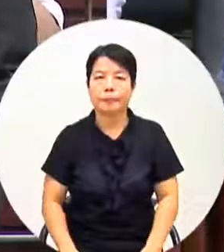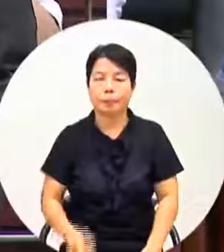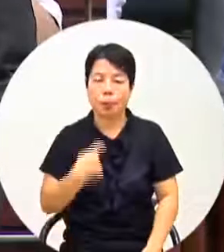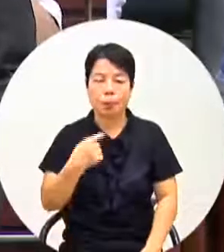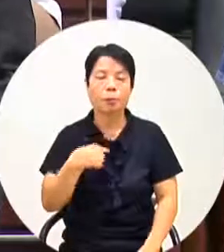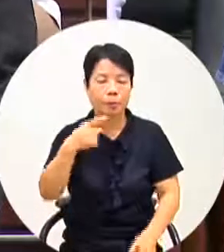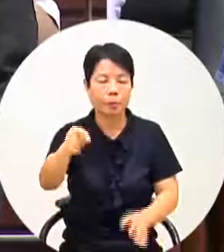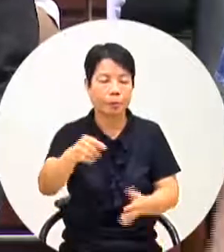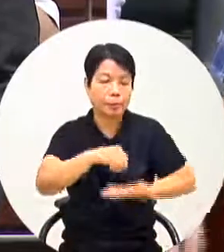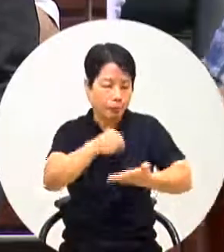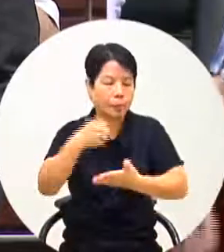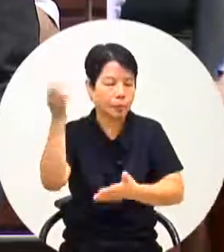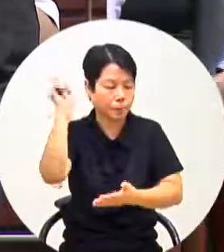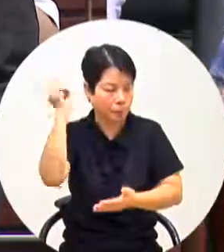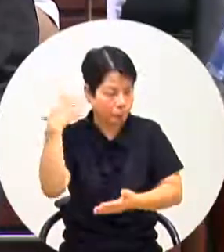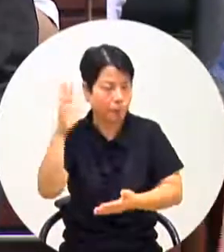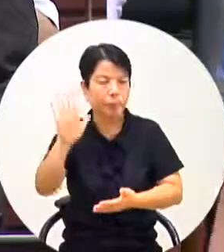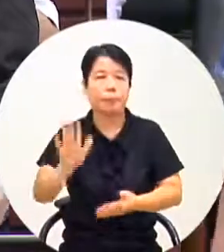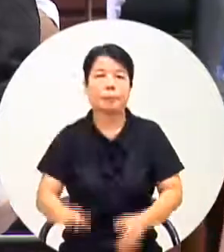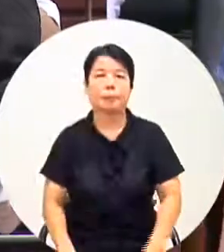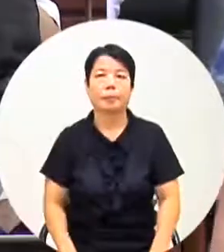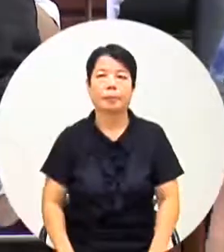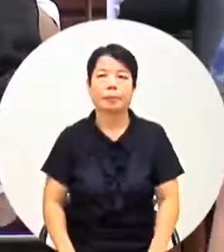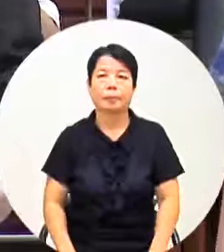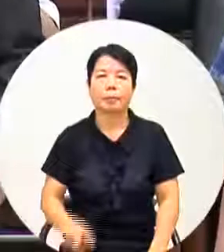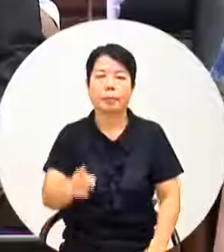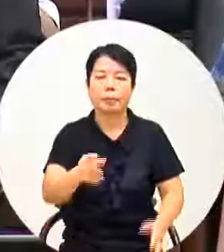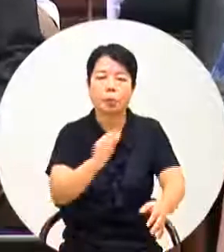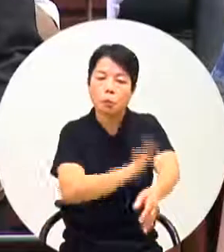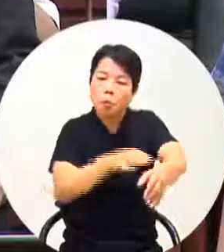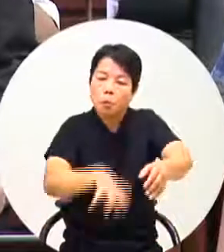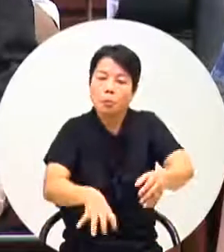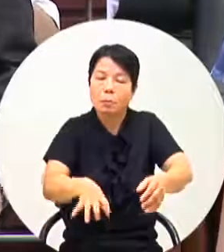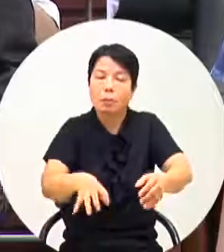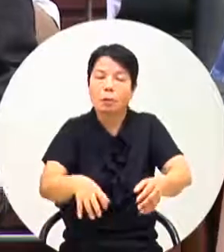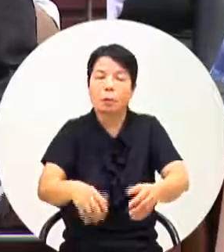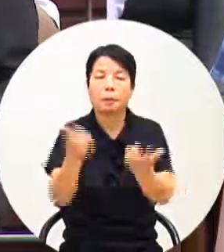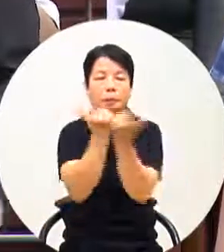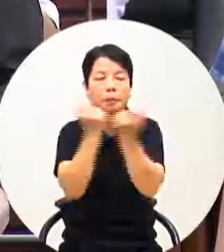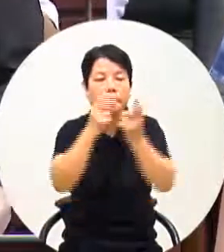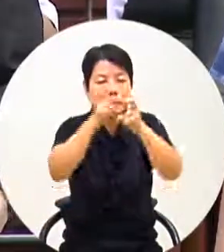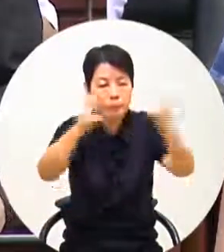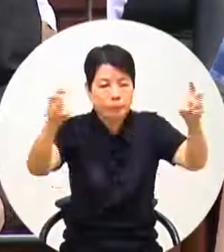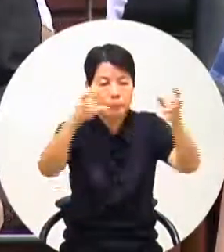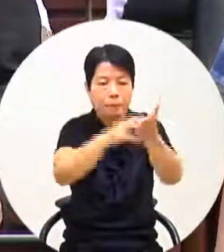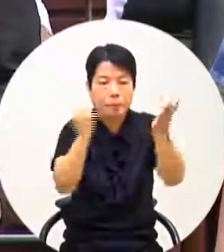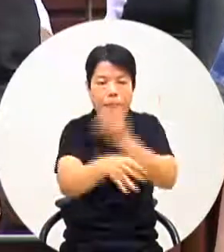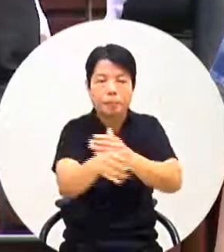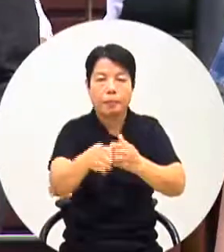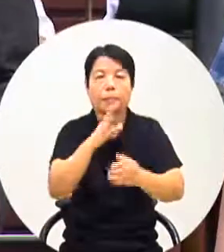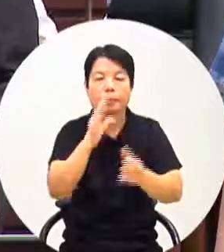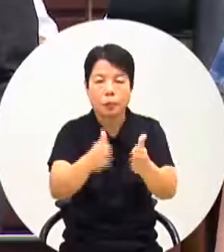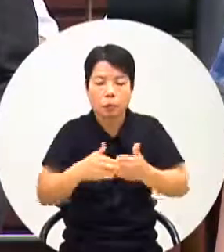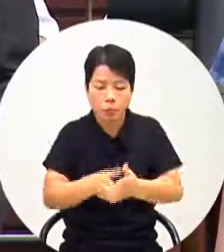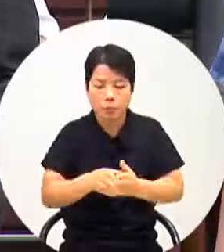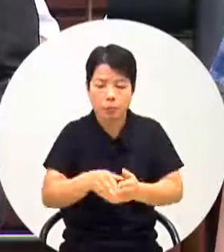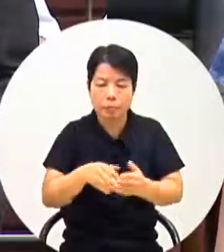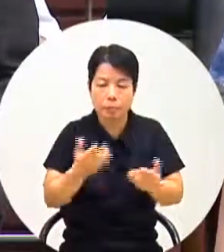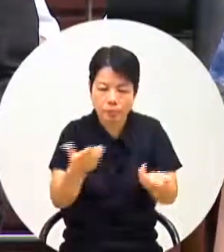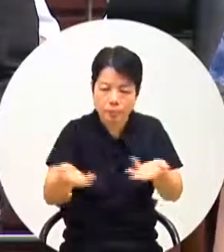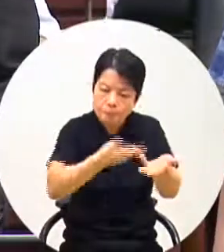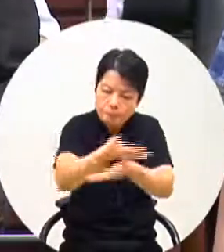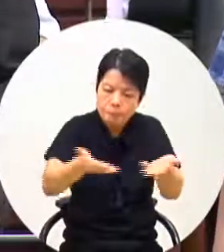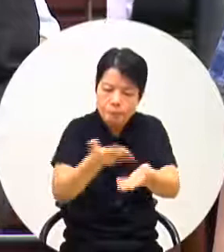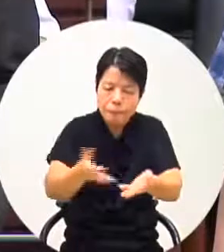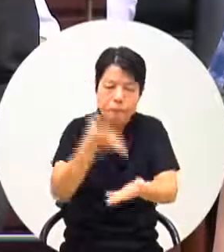这个意见，那我们会来。 啊，铺货北极殿的，听说要拆这个。 那在南侧的部分呢，我想事实上历经多次的协调了。